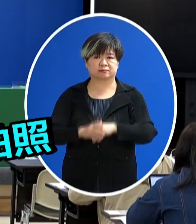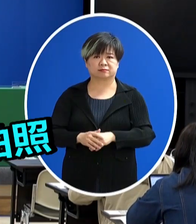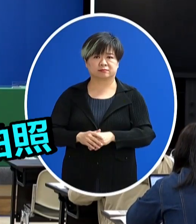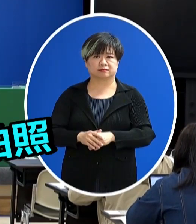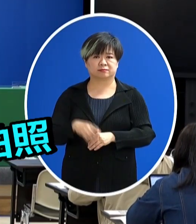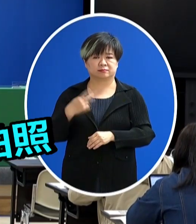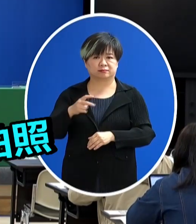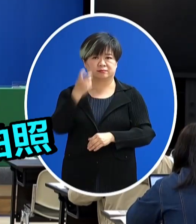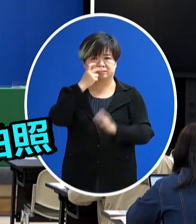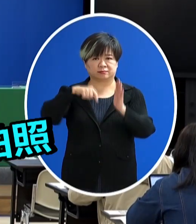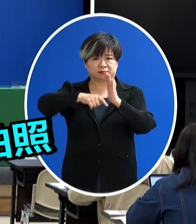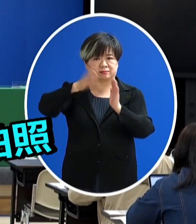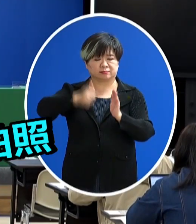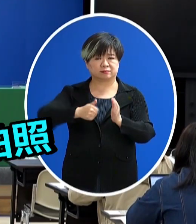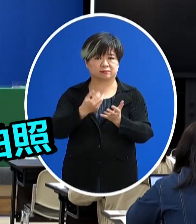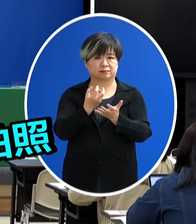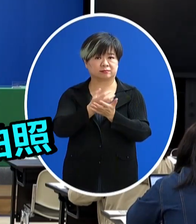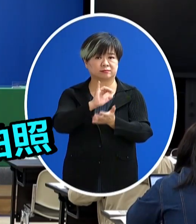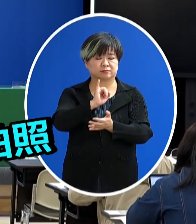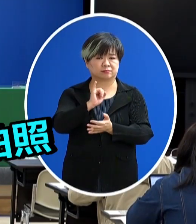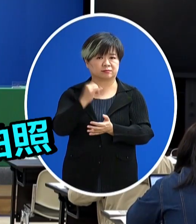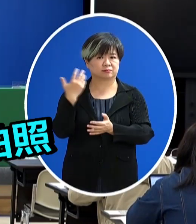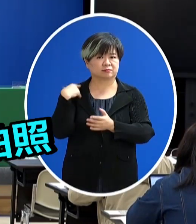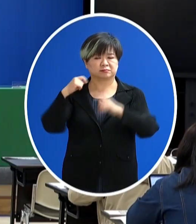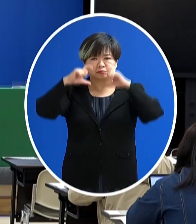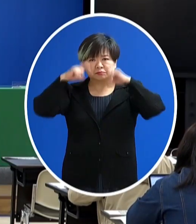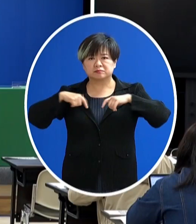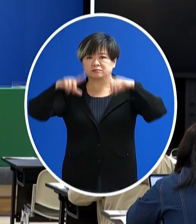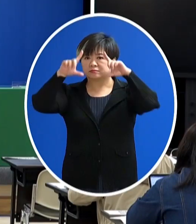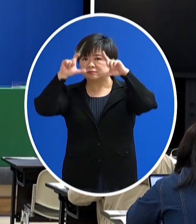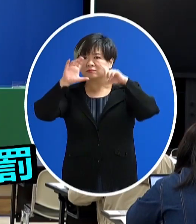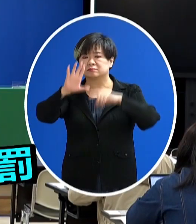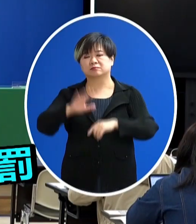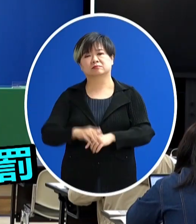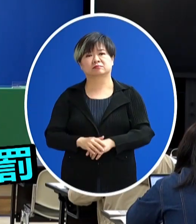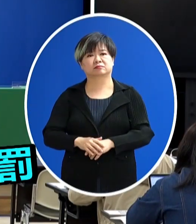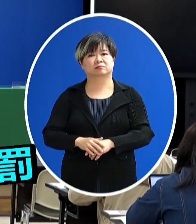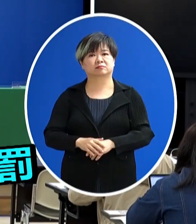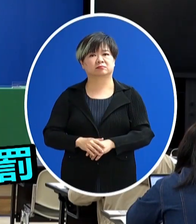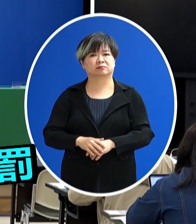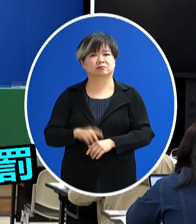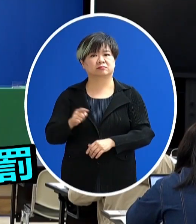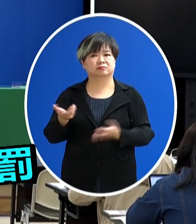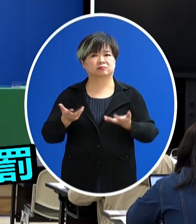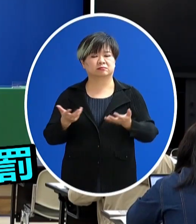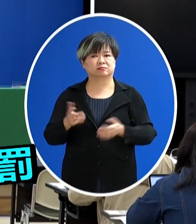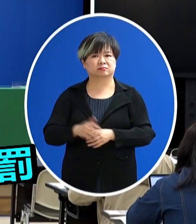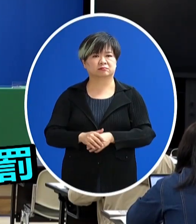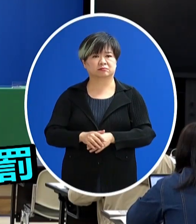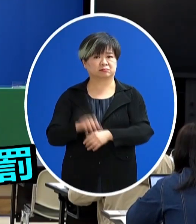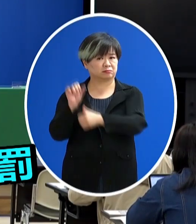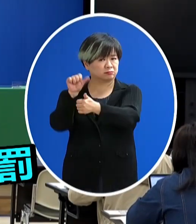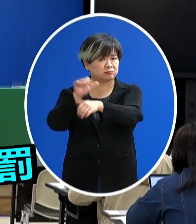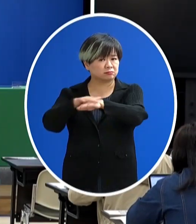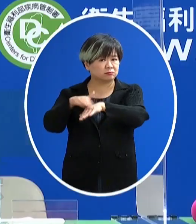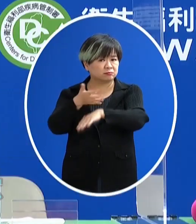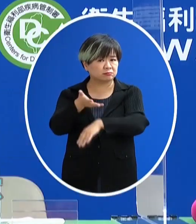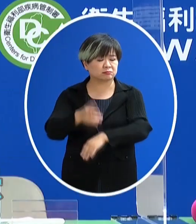监察院长陈菊目前有这个脱口罩拍照，那目前指挥中心这边会不会予以开罚？谢